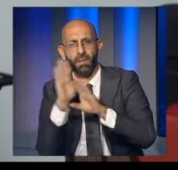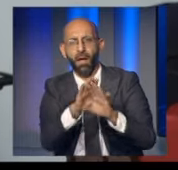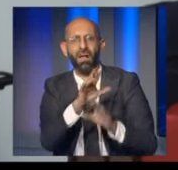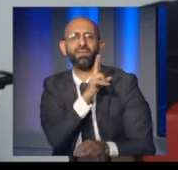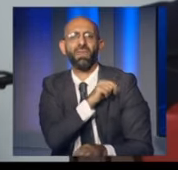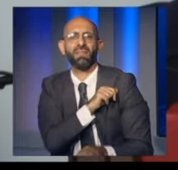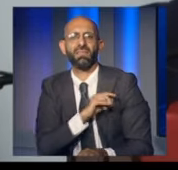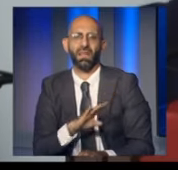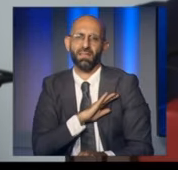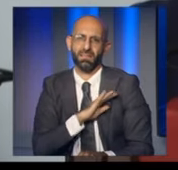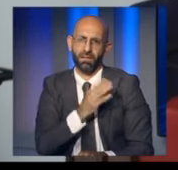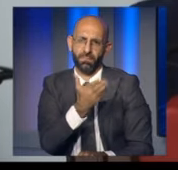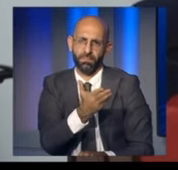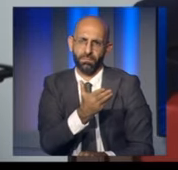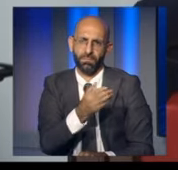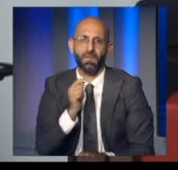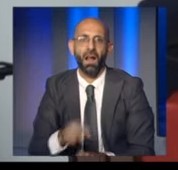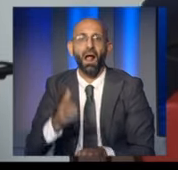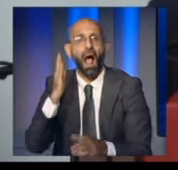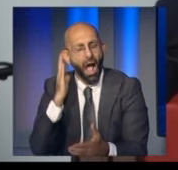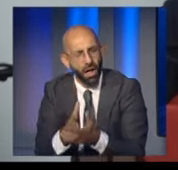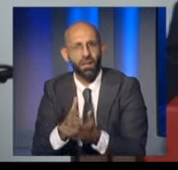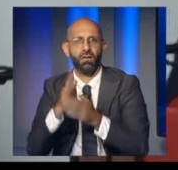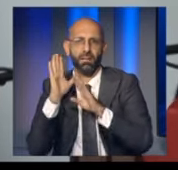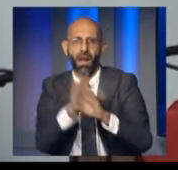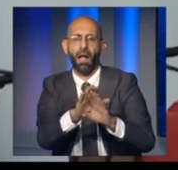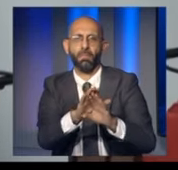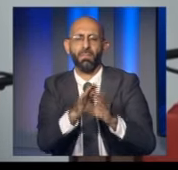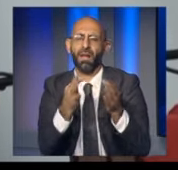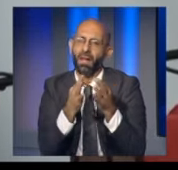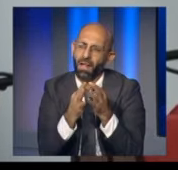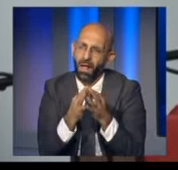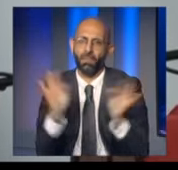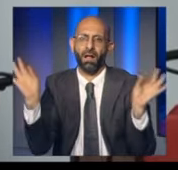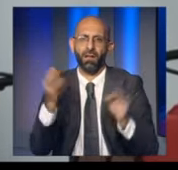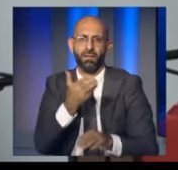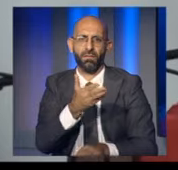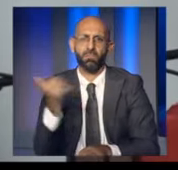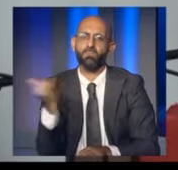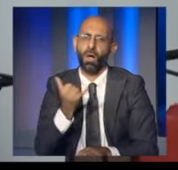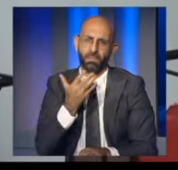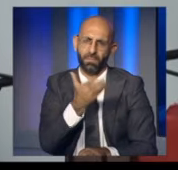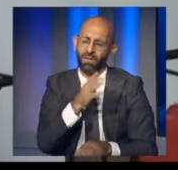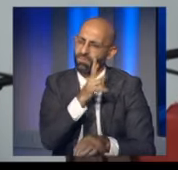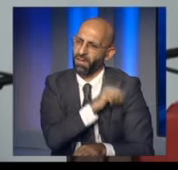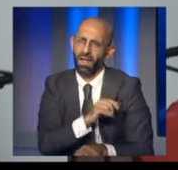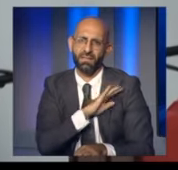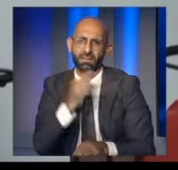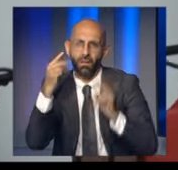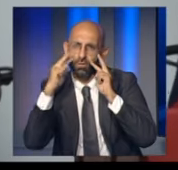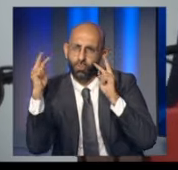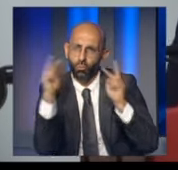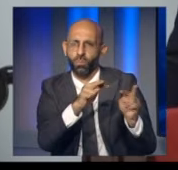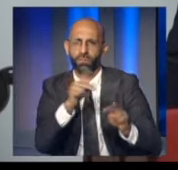فيه مؤسسات ناشطة هو الدعم الحقيقي لغزة، ولبنان الذي فيه اقتصاد معافى وسليم هو الدعم الحقيقي